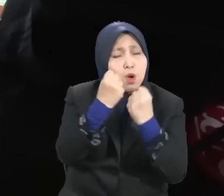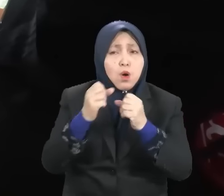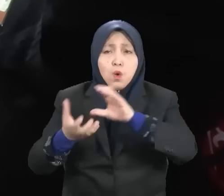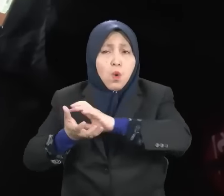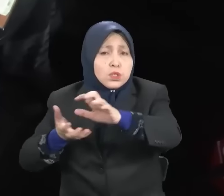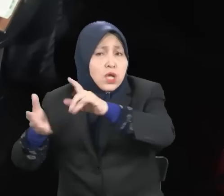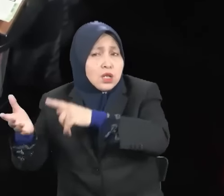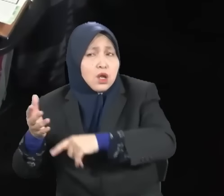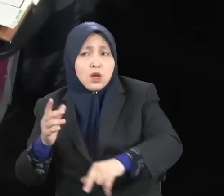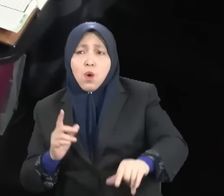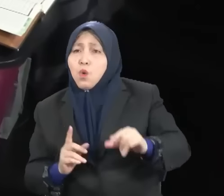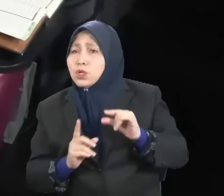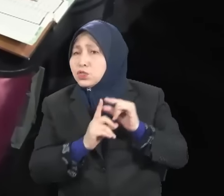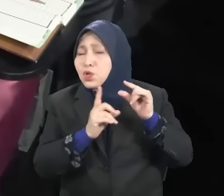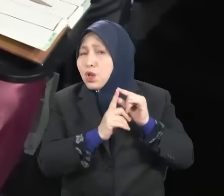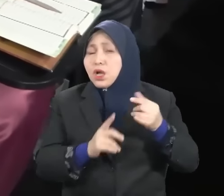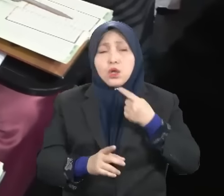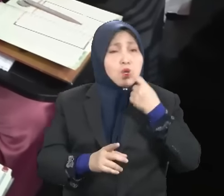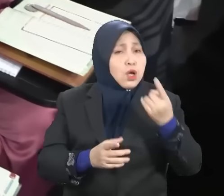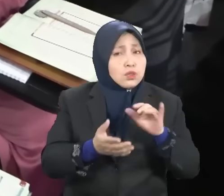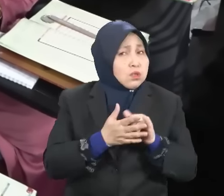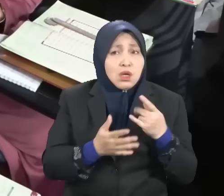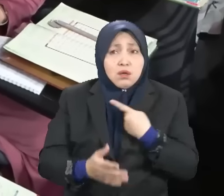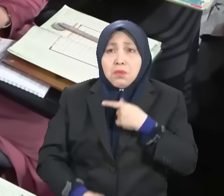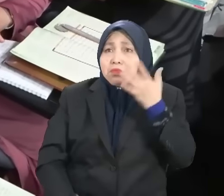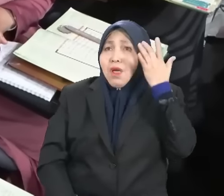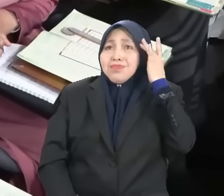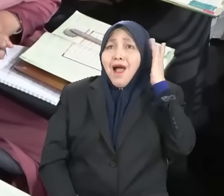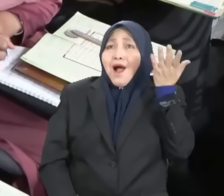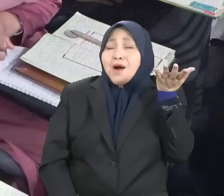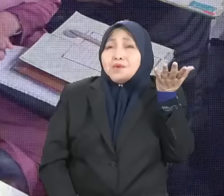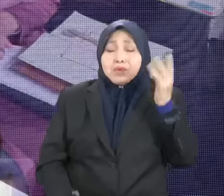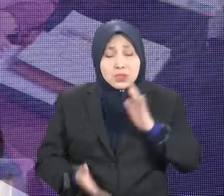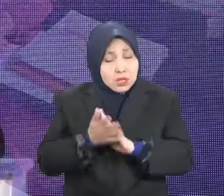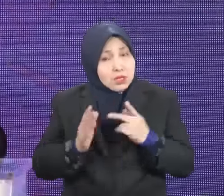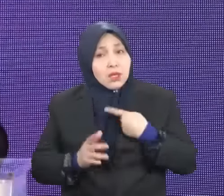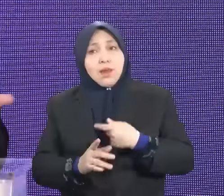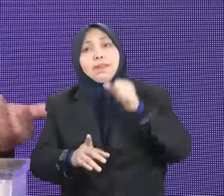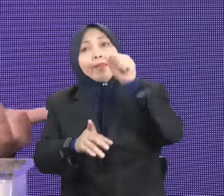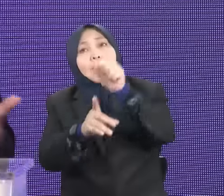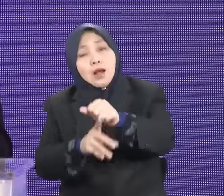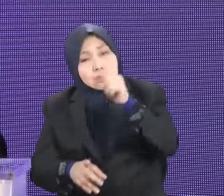istilah-istilah yang dia kata itu kita tak tahu kan jadi kitapun